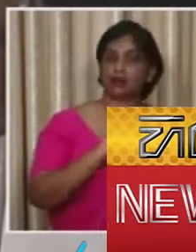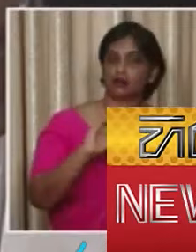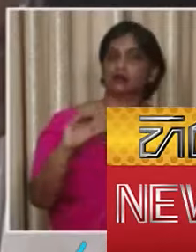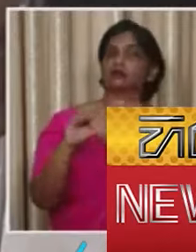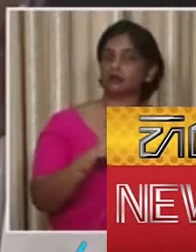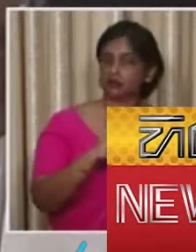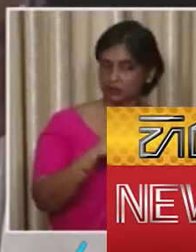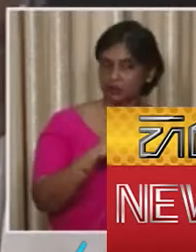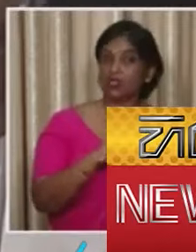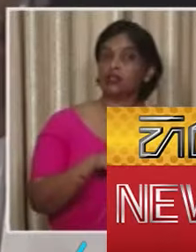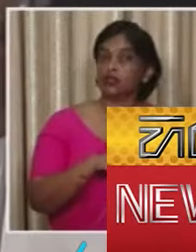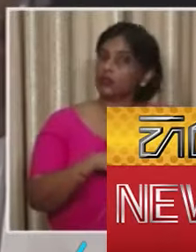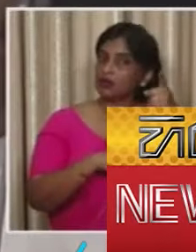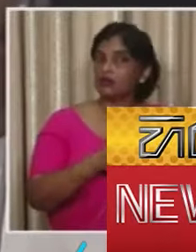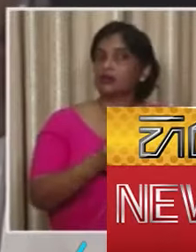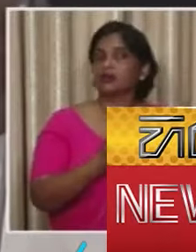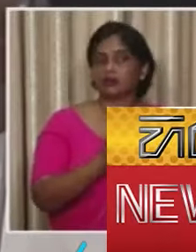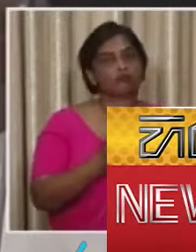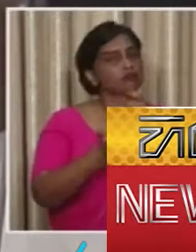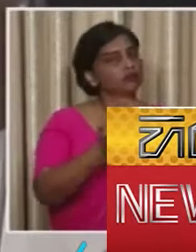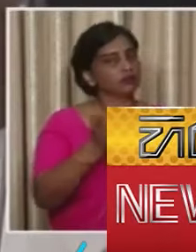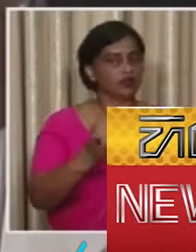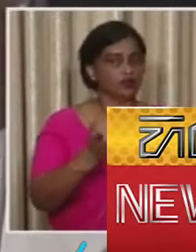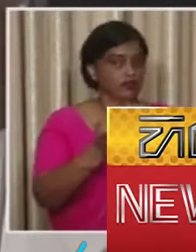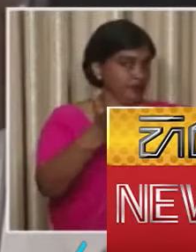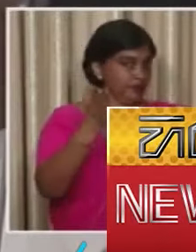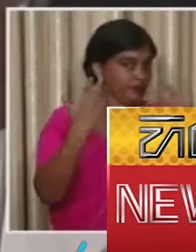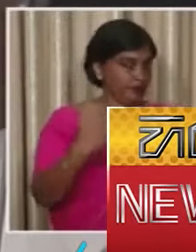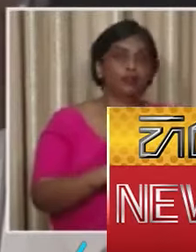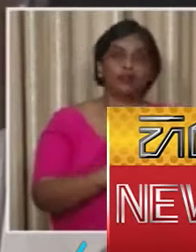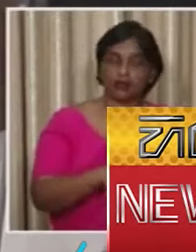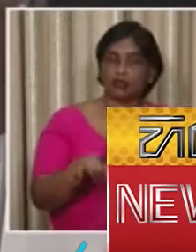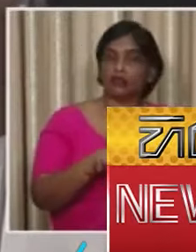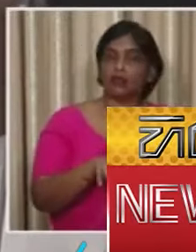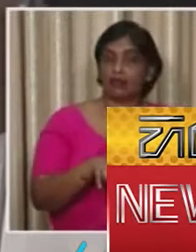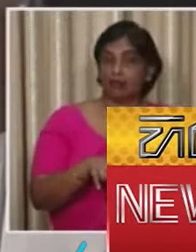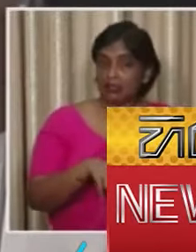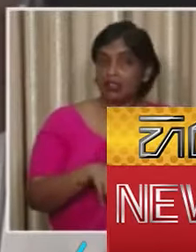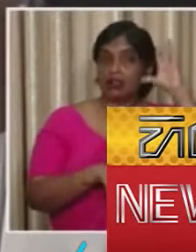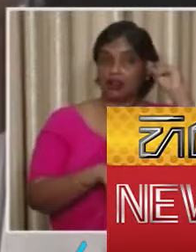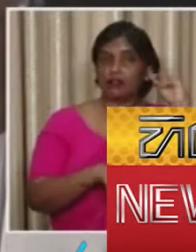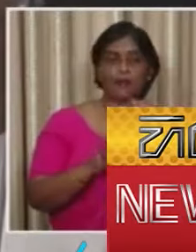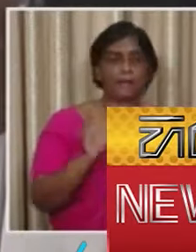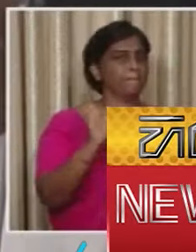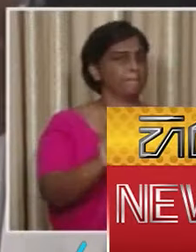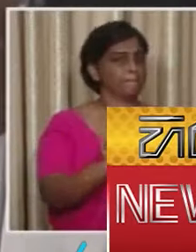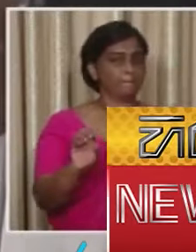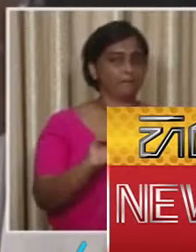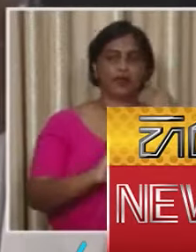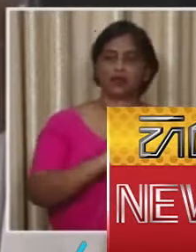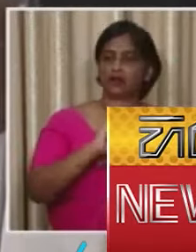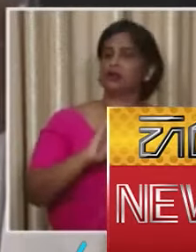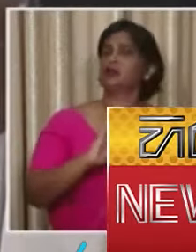නියෝජනය කරමින් මෙම එකතාවයන්ට සහ ගිවිසුම් වලට අත්සන් කළා. එදින්ම රාත්‍රියේ මම විද්‍යුත් මාධ්‍ය ඔස්සේ මුළු